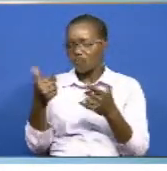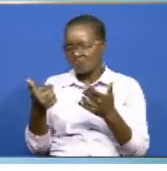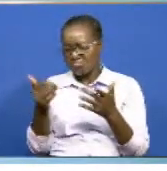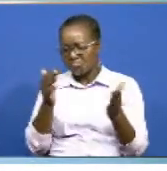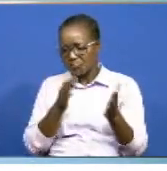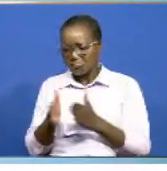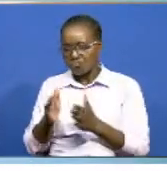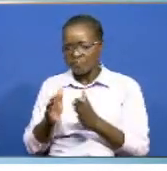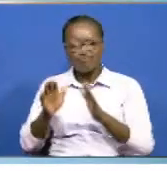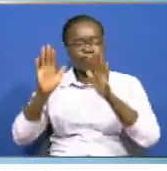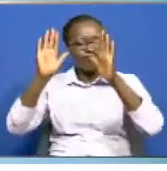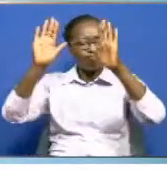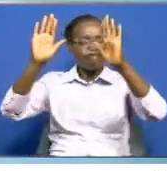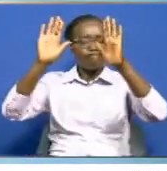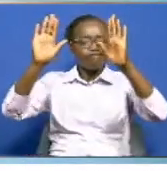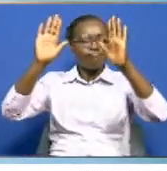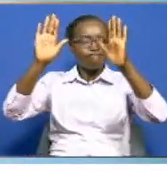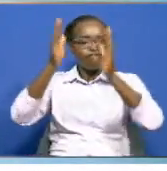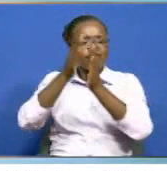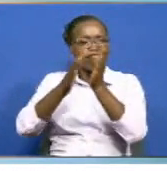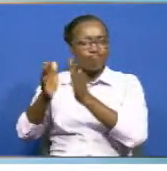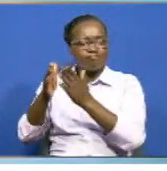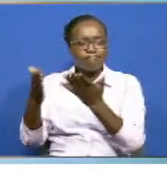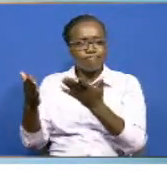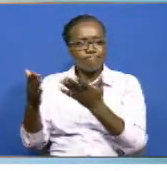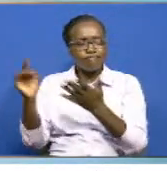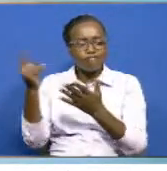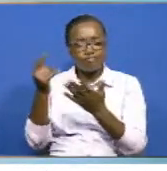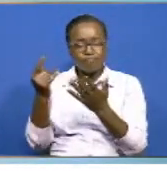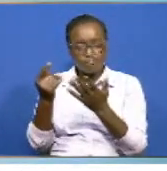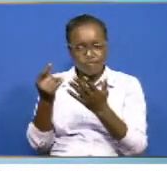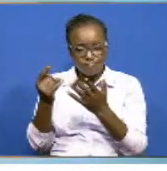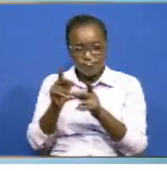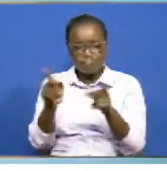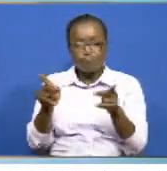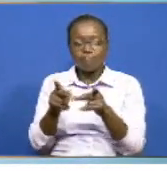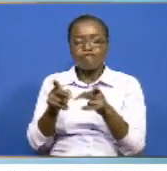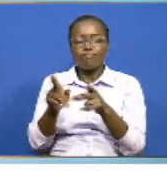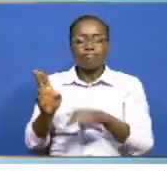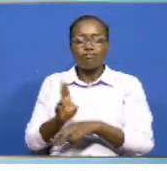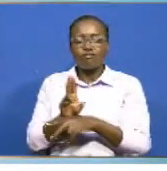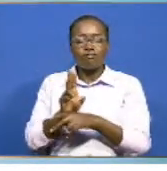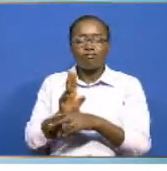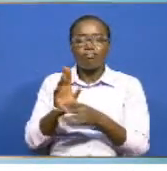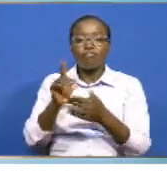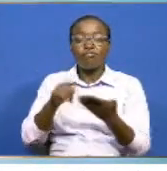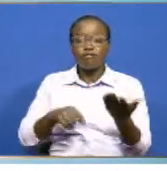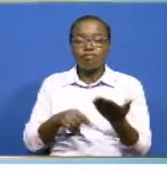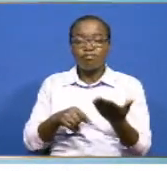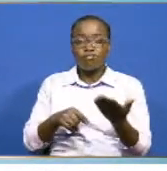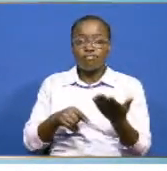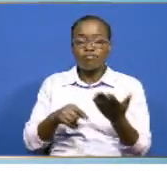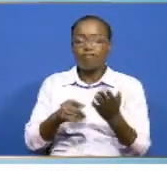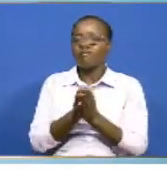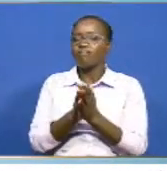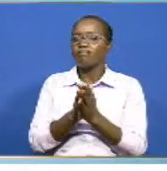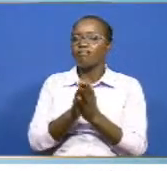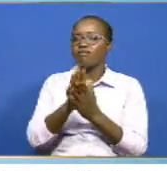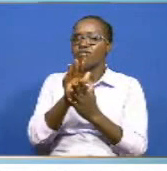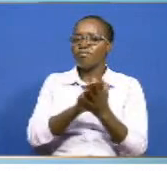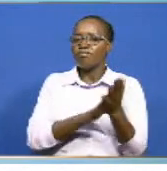nchini, mahali ya kwanza ambao wanasema tutakuwa na maandamano wanatumia mitandao ya kijamii. Mimi